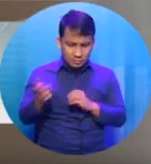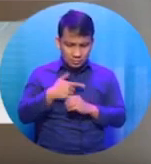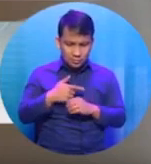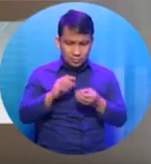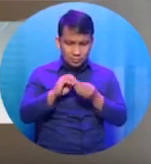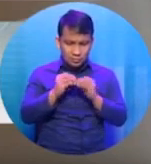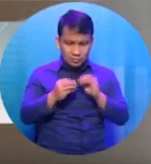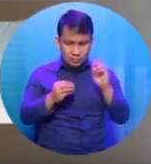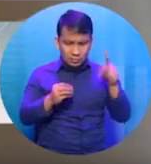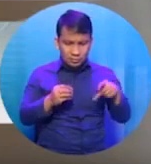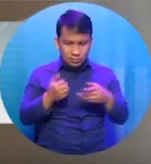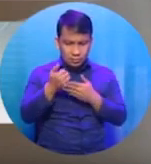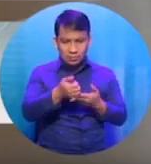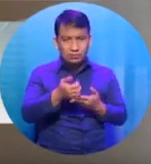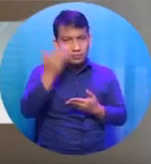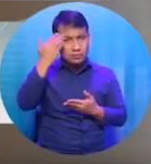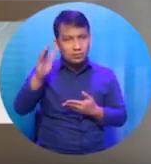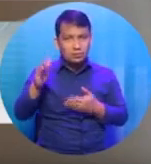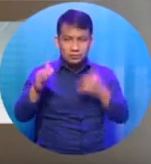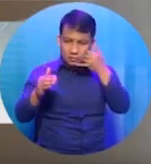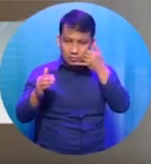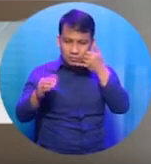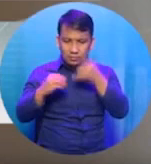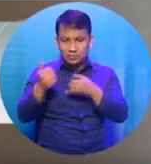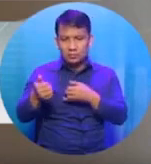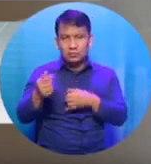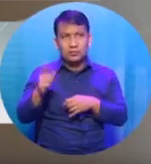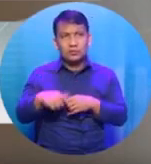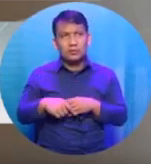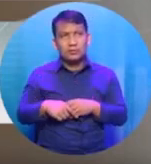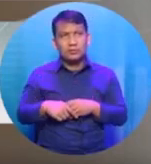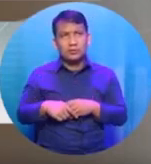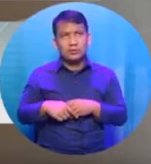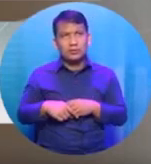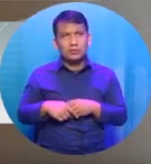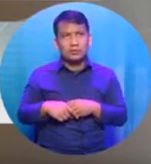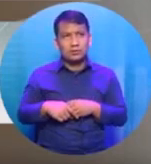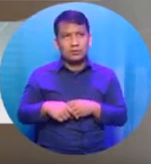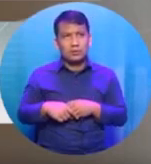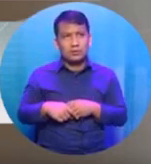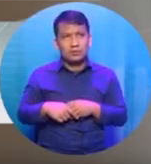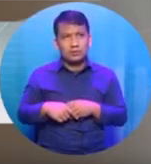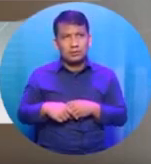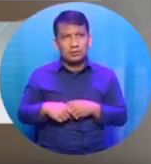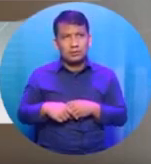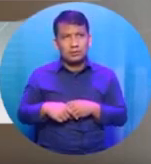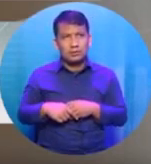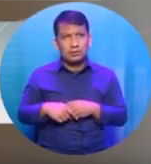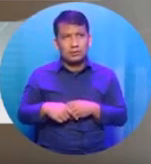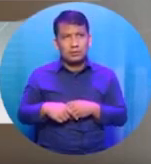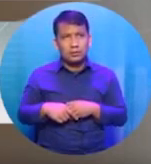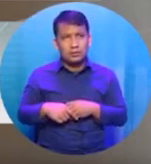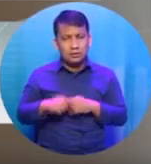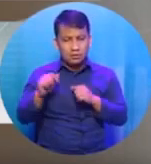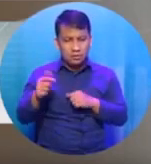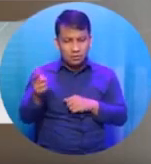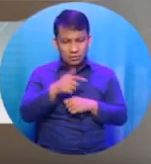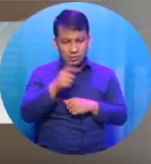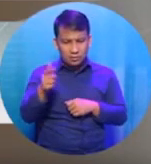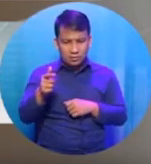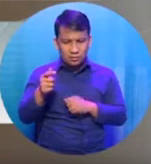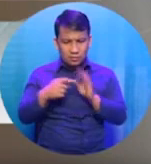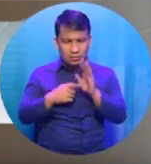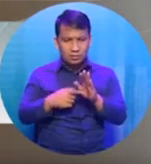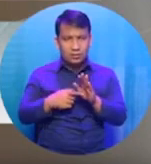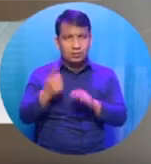sa amin para makontakt po sila, hindi ko na po matawagan sir. Yes sir, no. Actually sa dami po ng tinutulungan naming OFW, both dito and